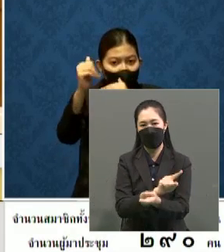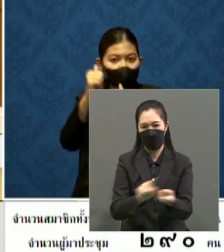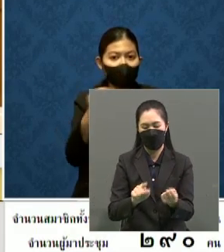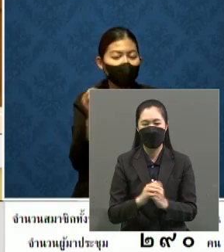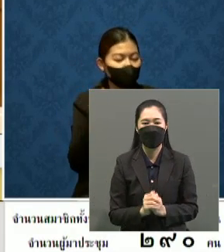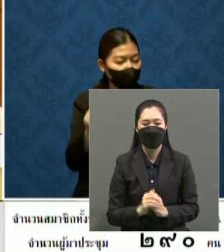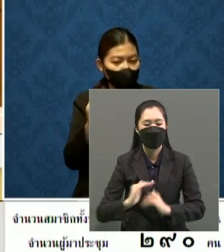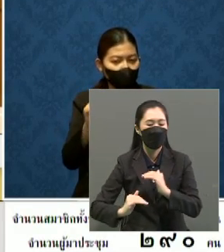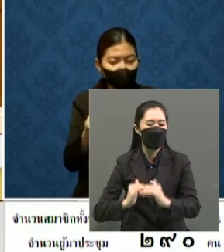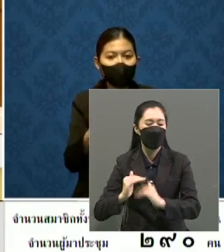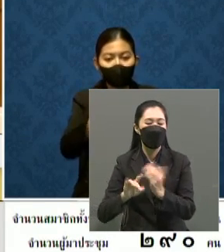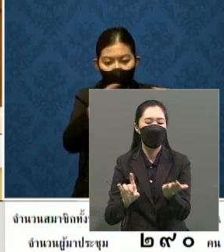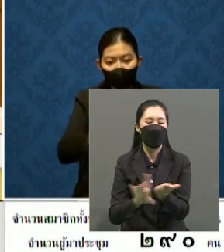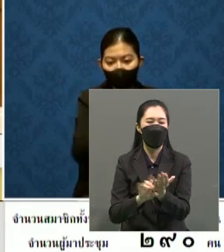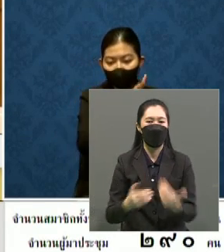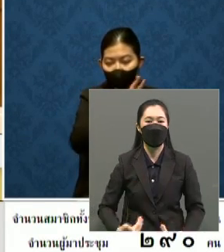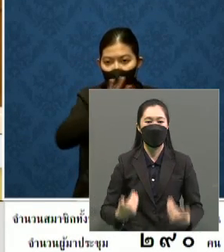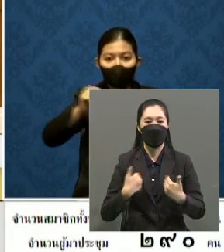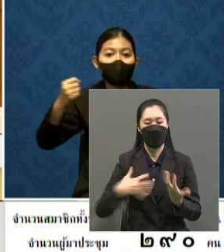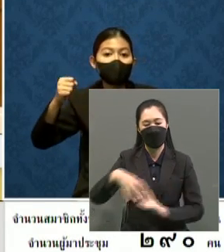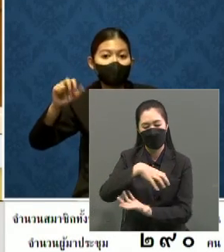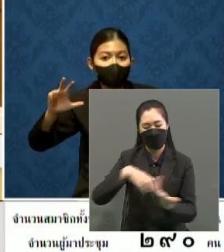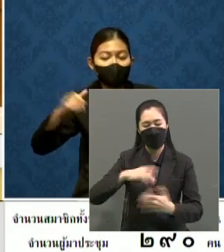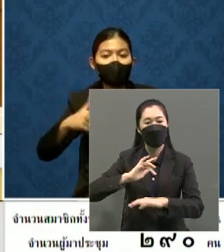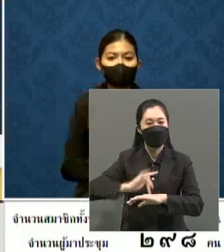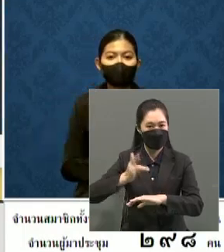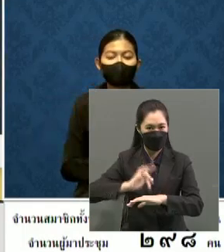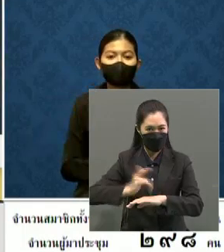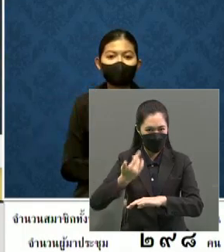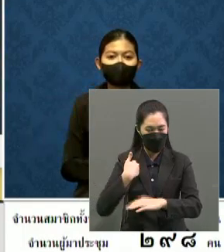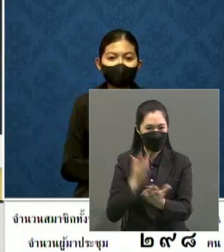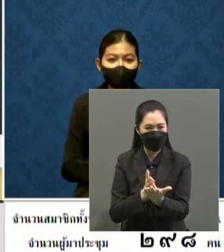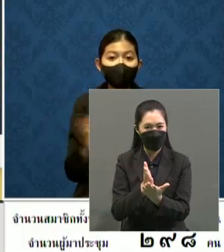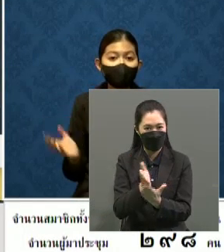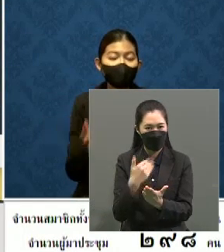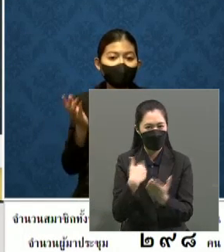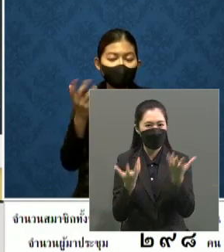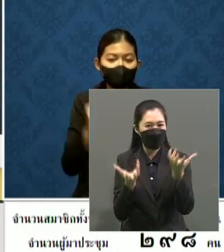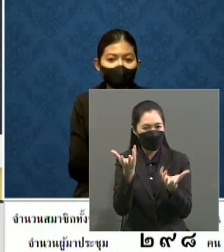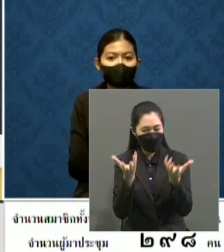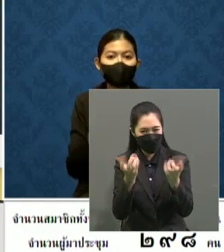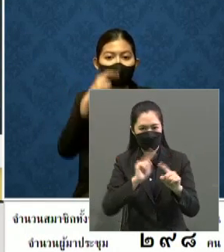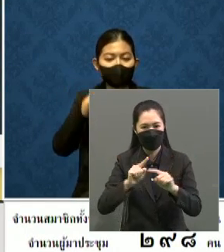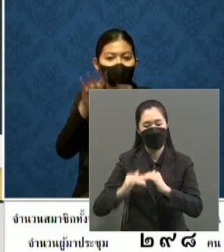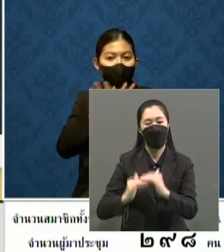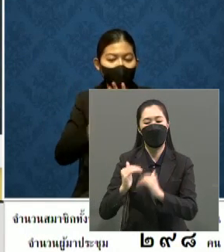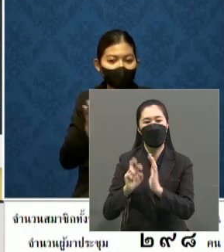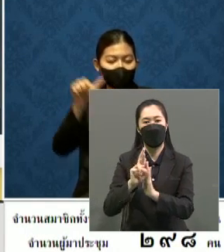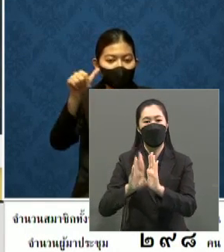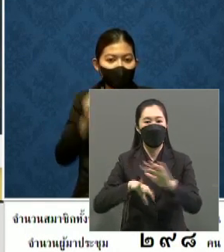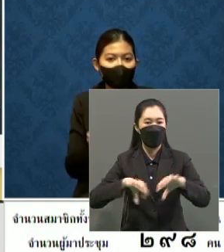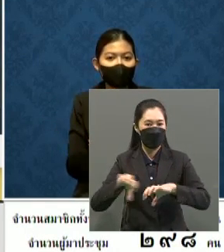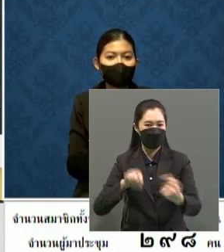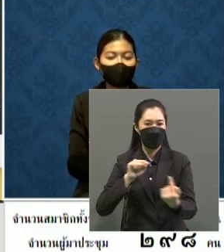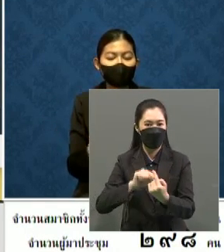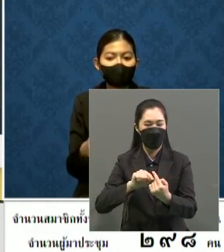างการเติบโตบนคุณภาพชีวิตที่เป็นมิตรกับสิ่งแวดล้อมและด้านการปรับสมดุลและการพัฒนาระบบการบริหารจัดการของ